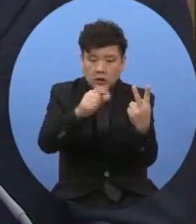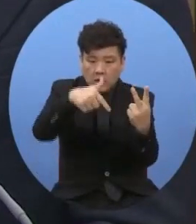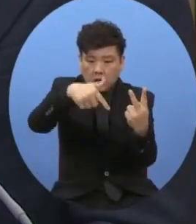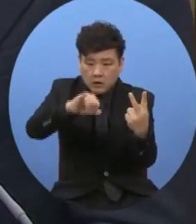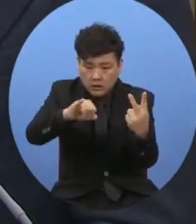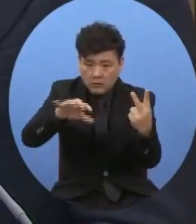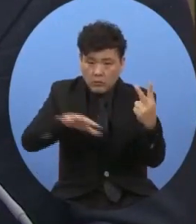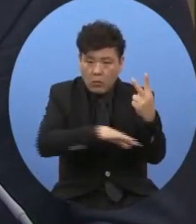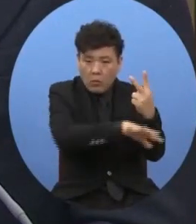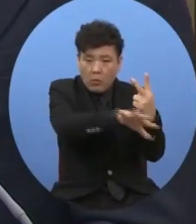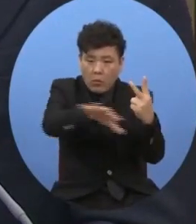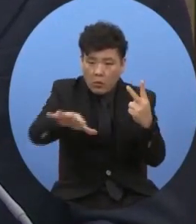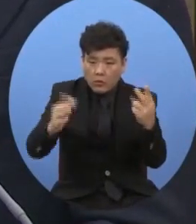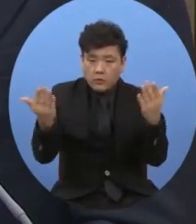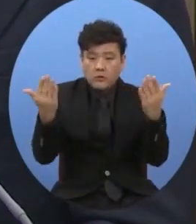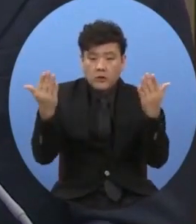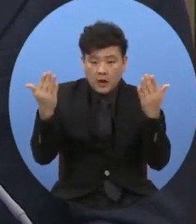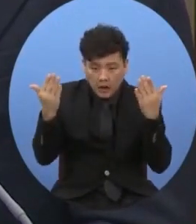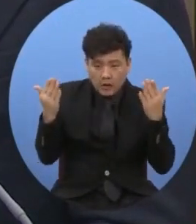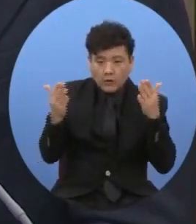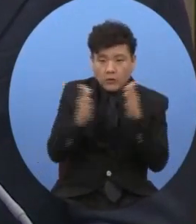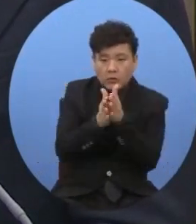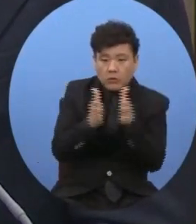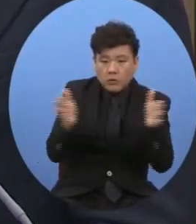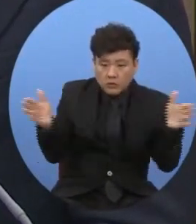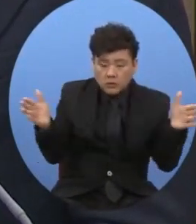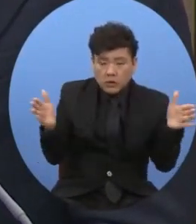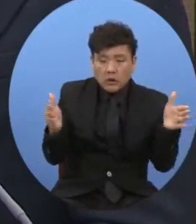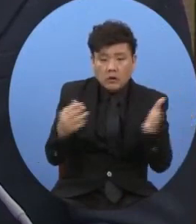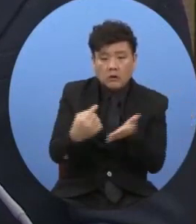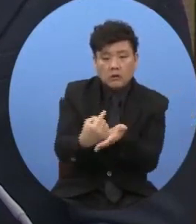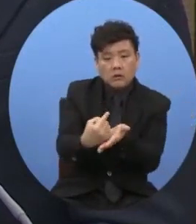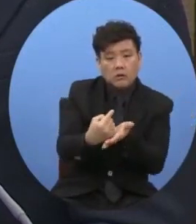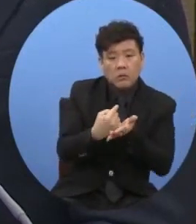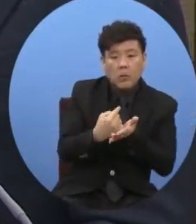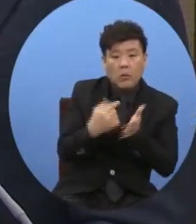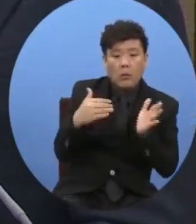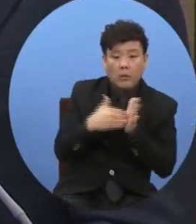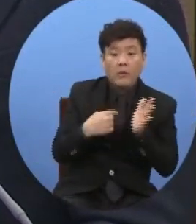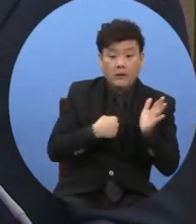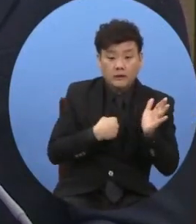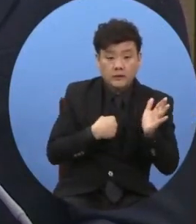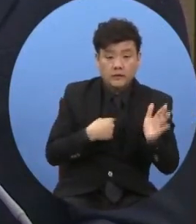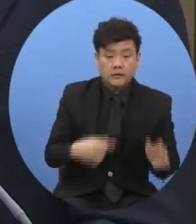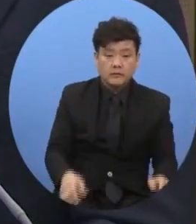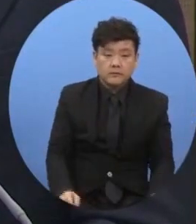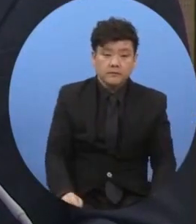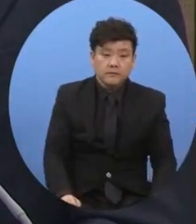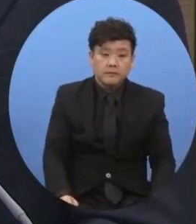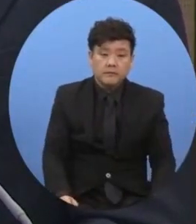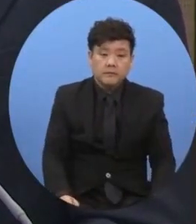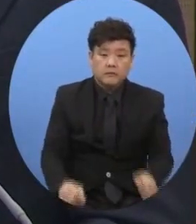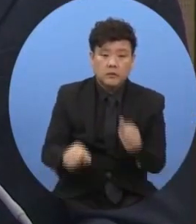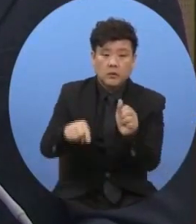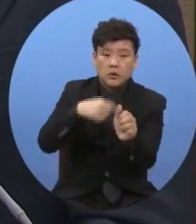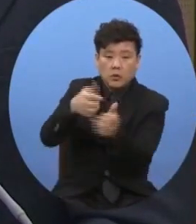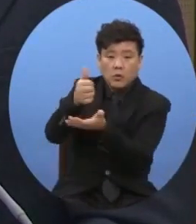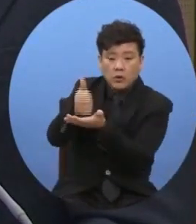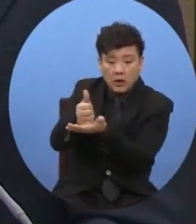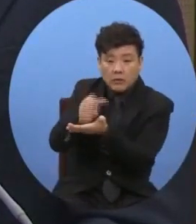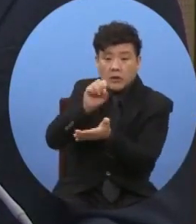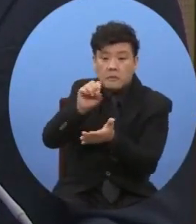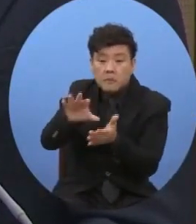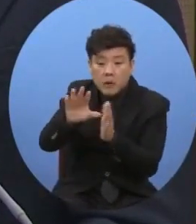대상으로 시행할 계획이다. 저는 그렇게 보고를 받았는데 아까 교육감님 말씀하실 때도